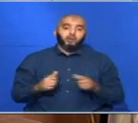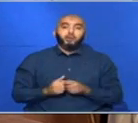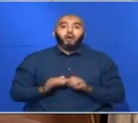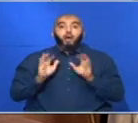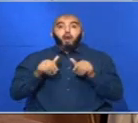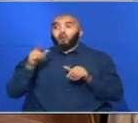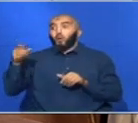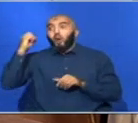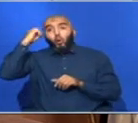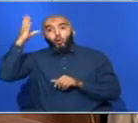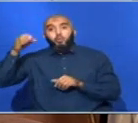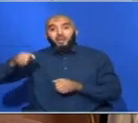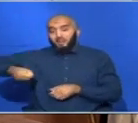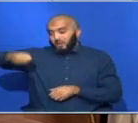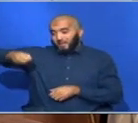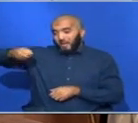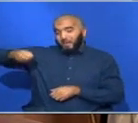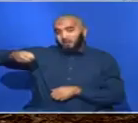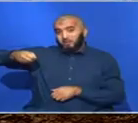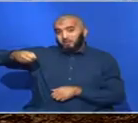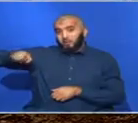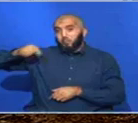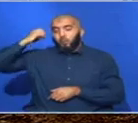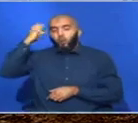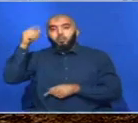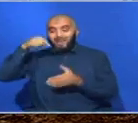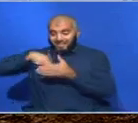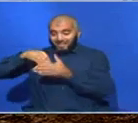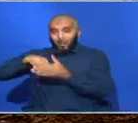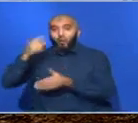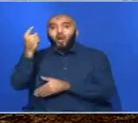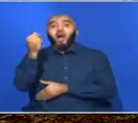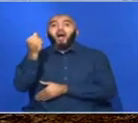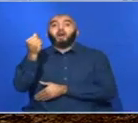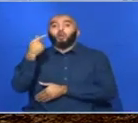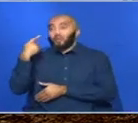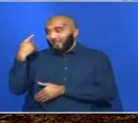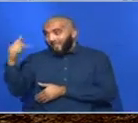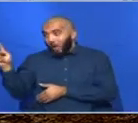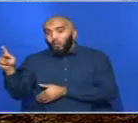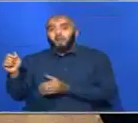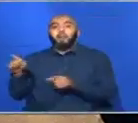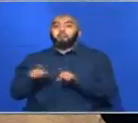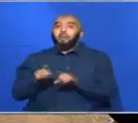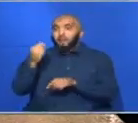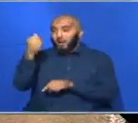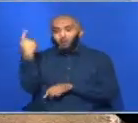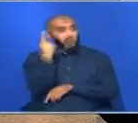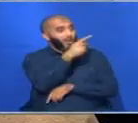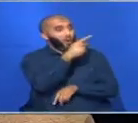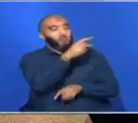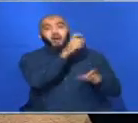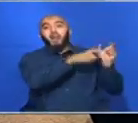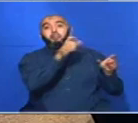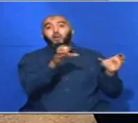ماله هو اموال جماعته كانت 20 ريال لكل واحد عندما عاد